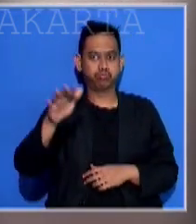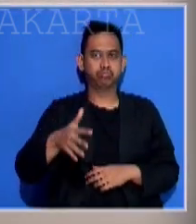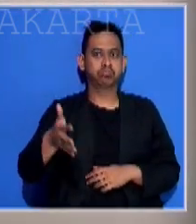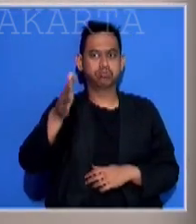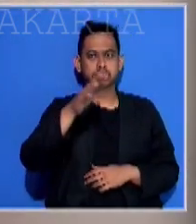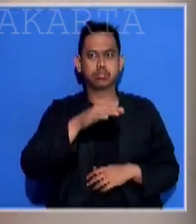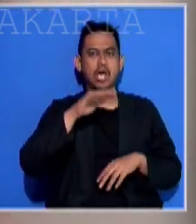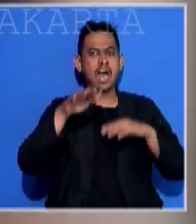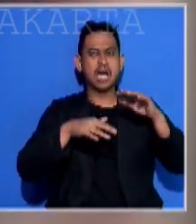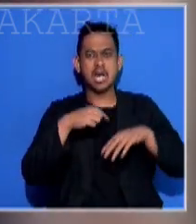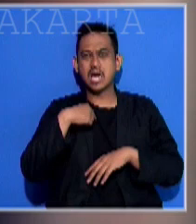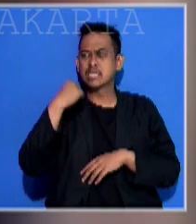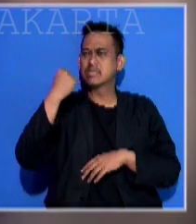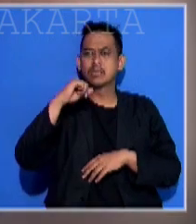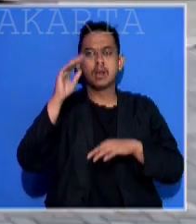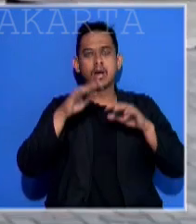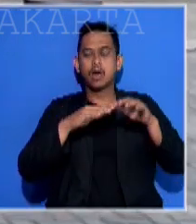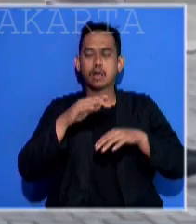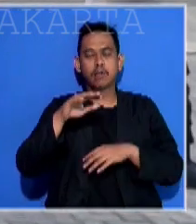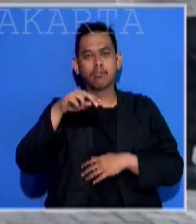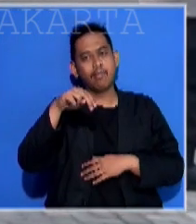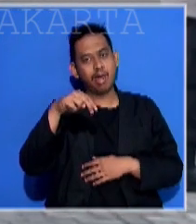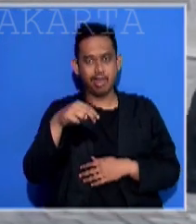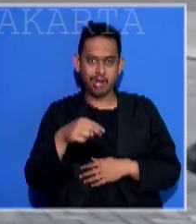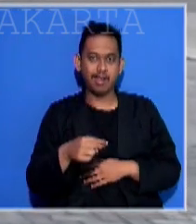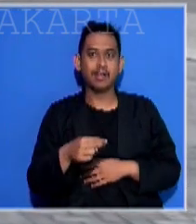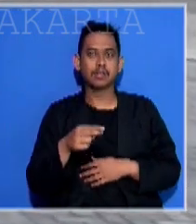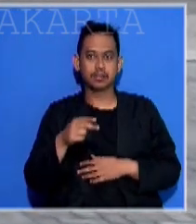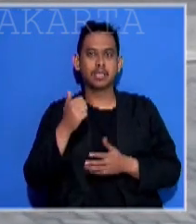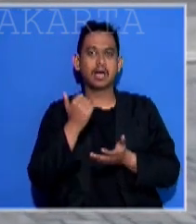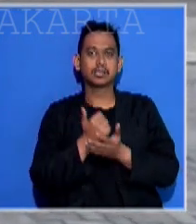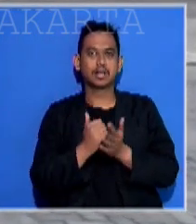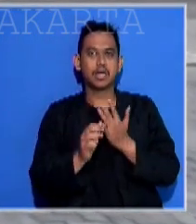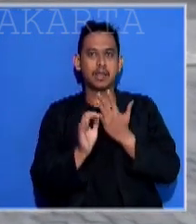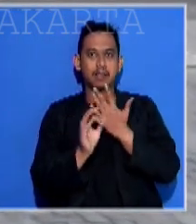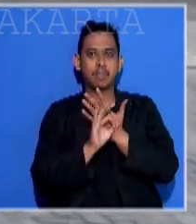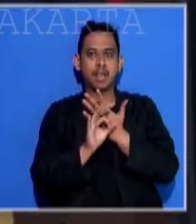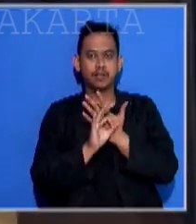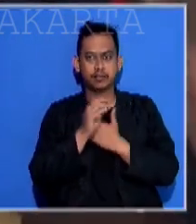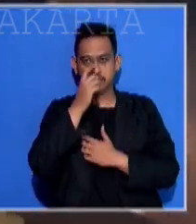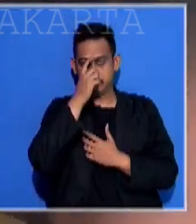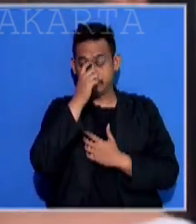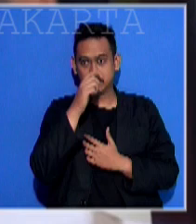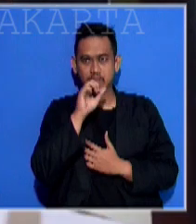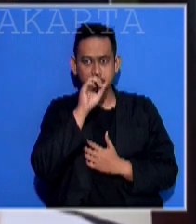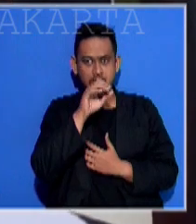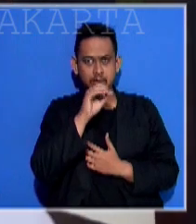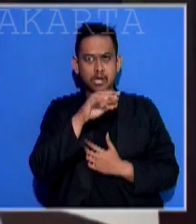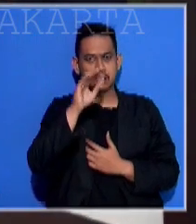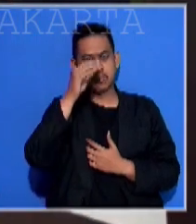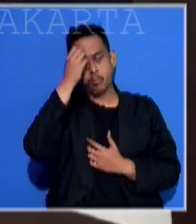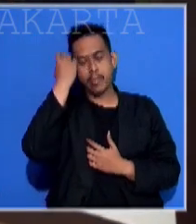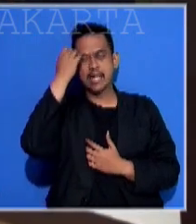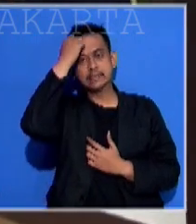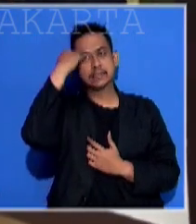untuk menyelamatkan diri. Sebelumnya, rombongan wisatawan dari Temanggung ini sempat diperingatkan petugas namun tidak dihiraukan.